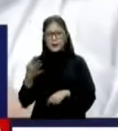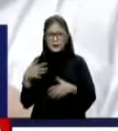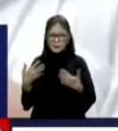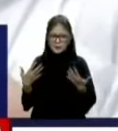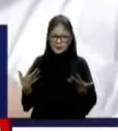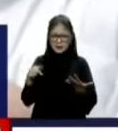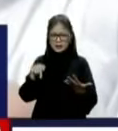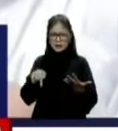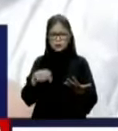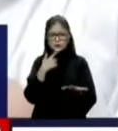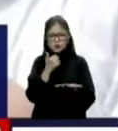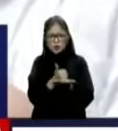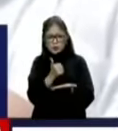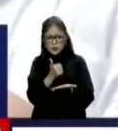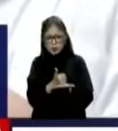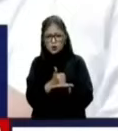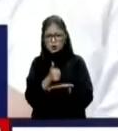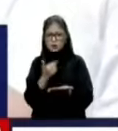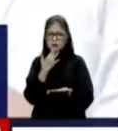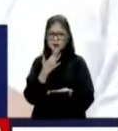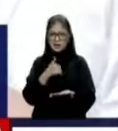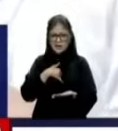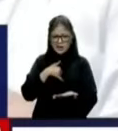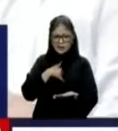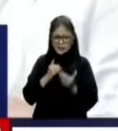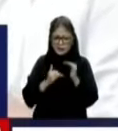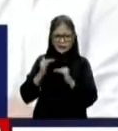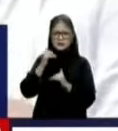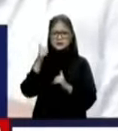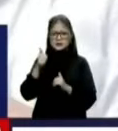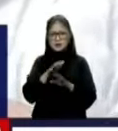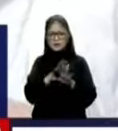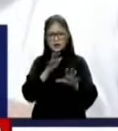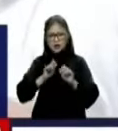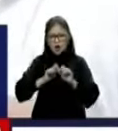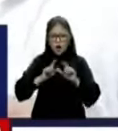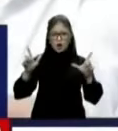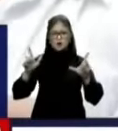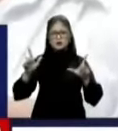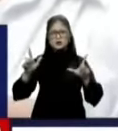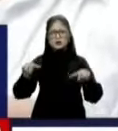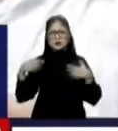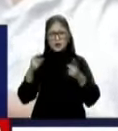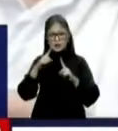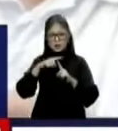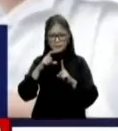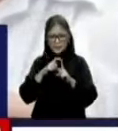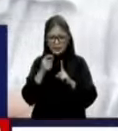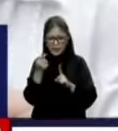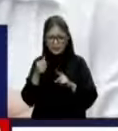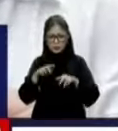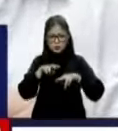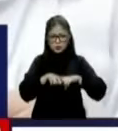Saya punya keyakinan tinggi, Perindo akan lolos Senayan dan mendapatkan kursi yang